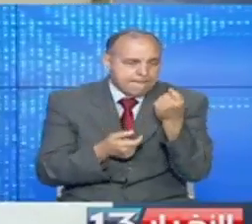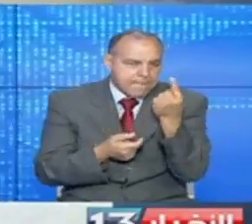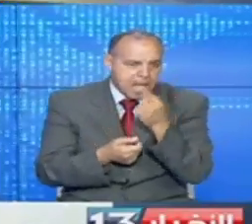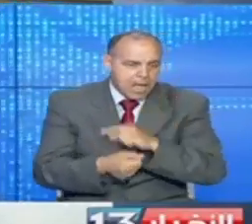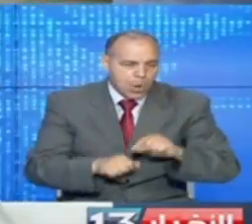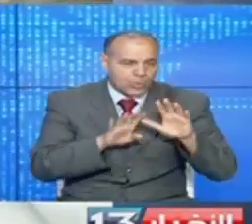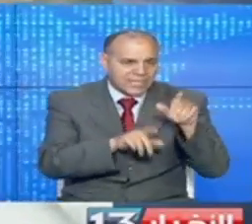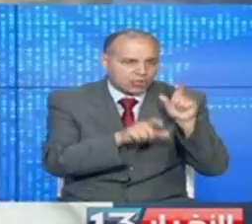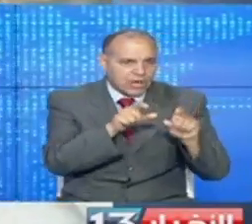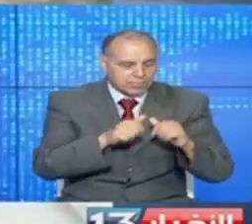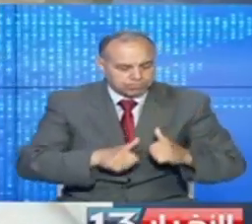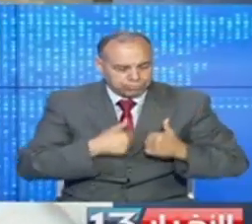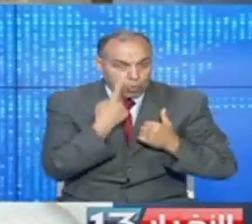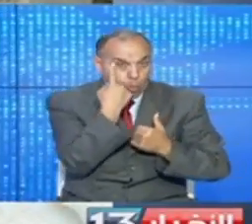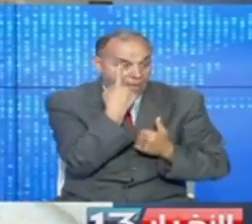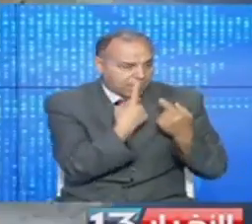109 من بينها